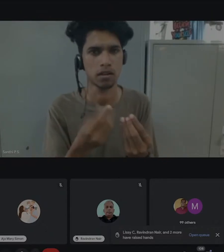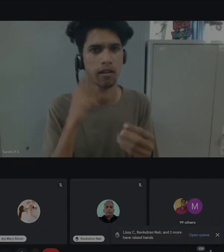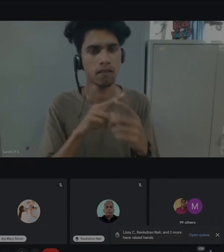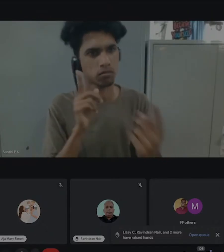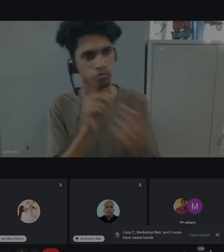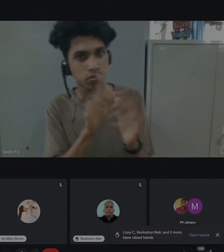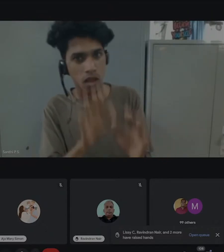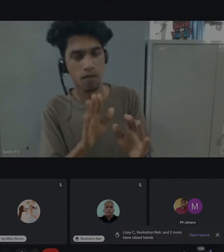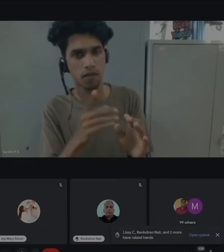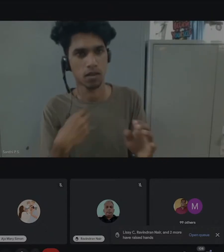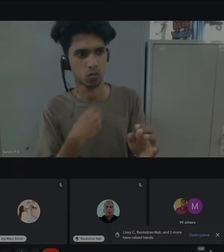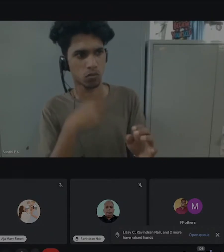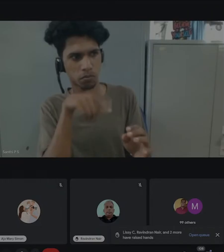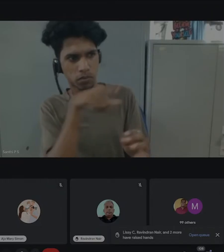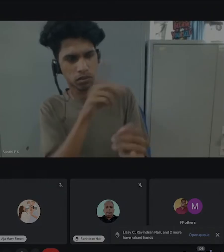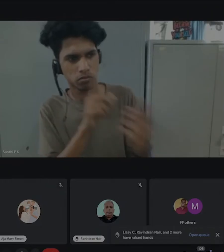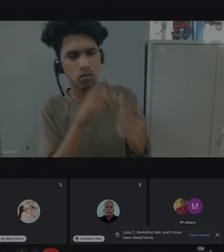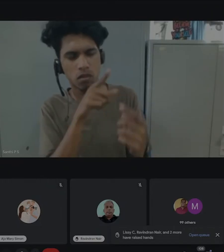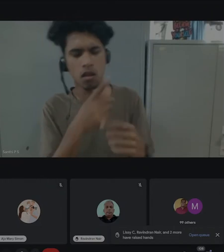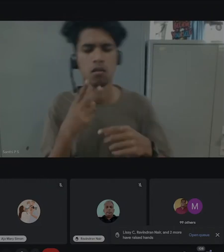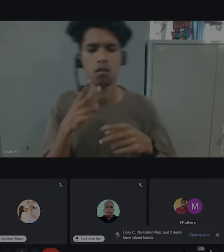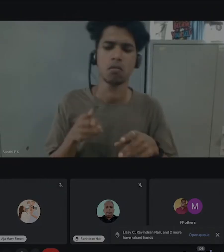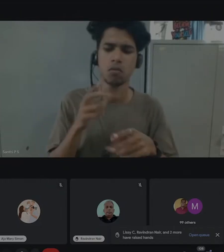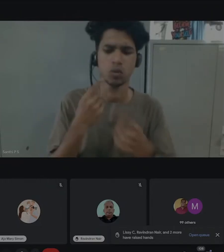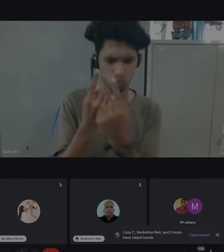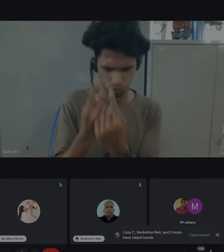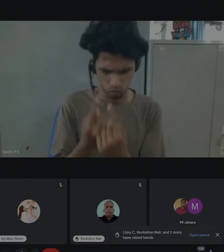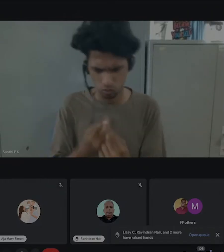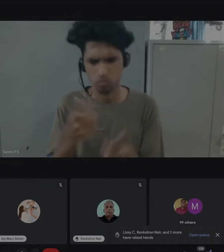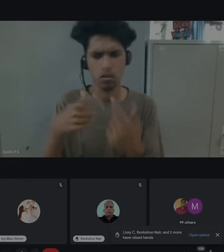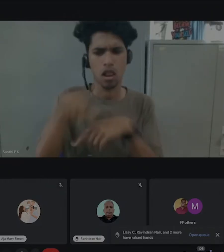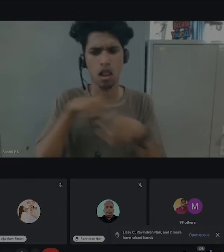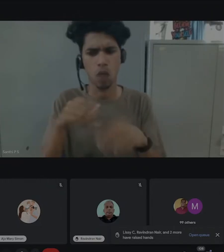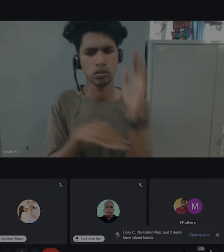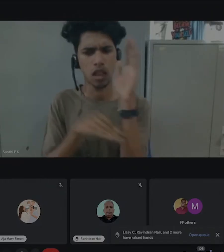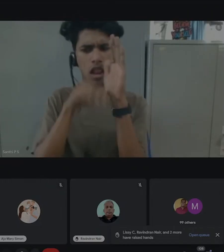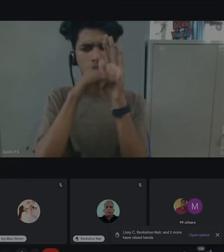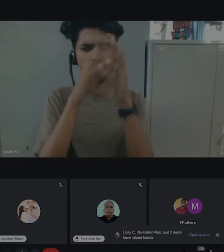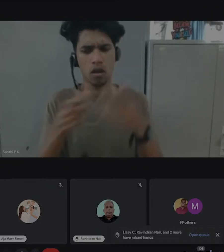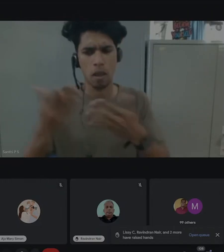സ്പീച്ച് തെറപ്പിസ്റ്റ് പറഞ്ഞൊരു കാര്യം, കുഞ്ഞിന്റെ സിറ്റുവേഷൻ ഇപ്പൊ എന്താണ് കുഞ്ഞിന്റെ ലാംഗ്വേജ് ലെവൽ, എങ്ങനെയൊക്കെയാണ്